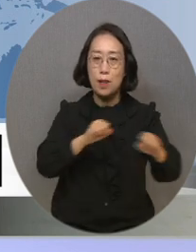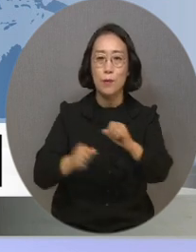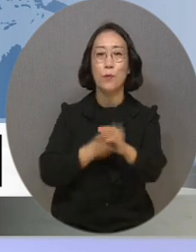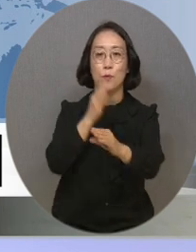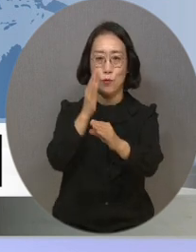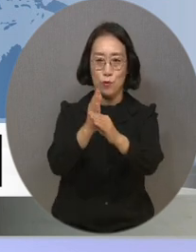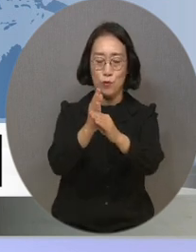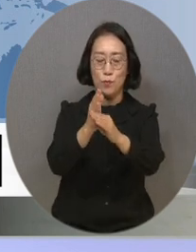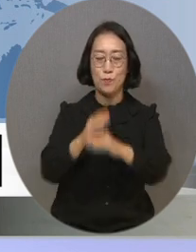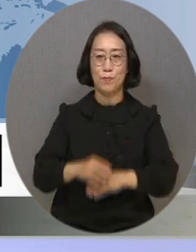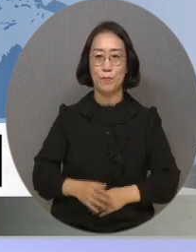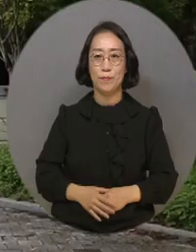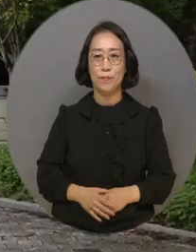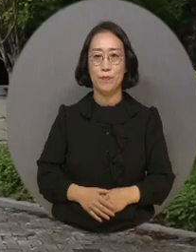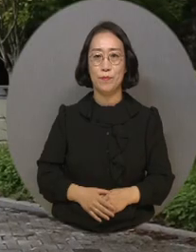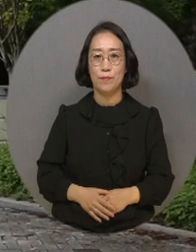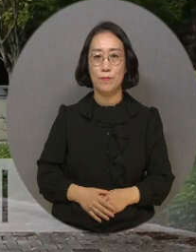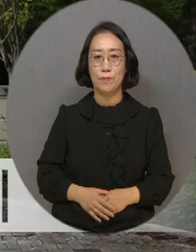기자입니다.